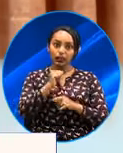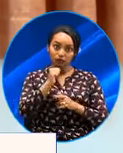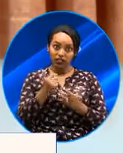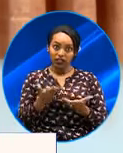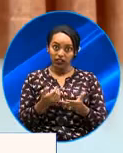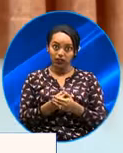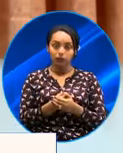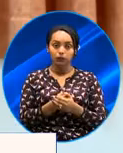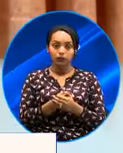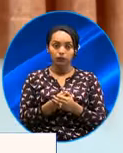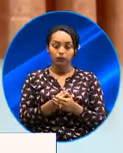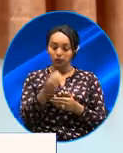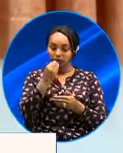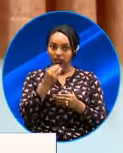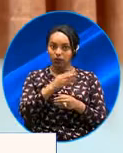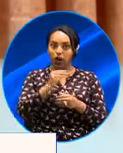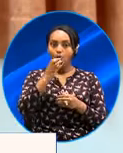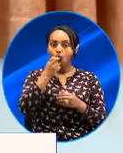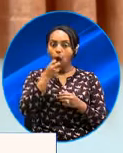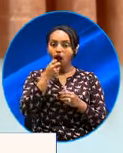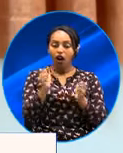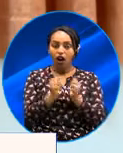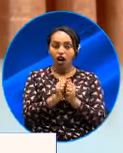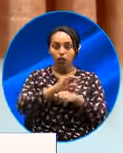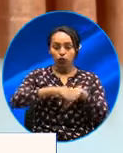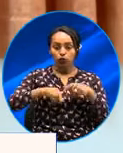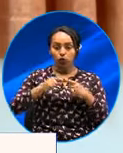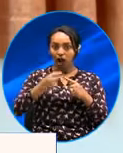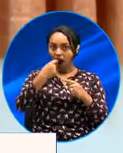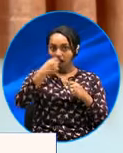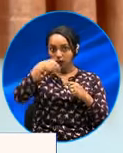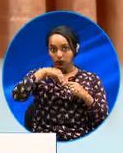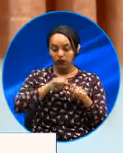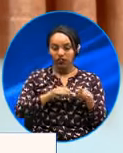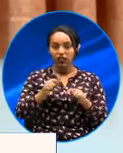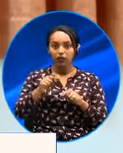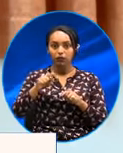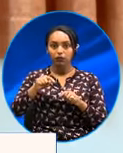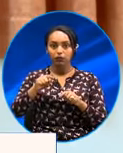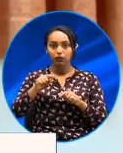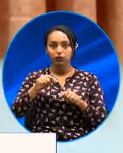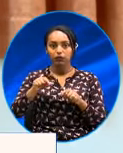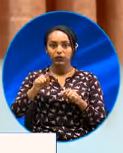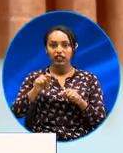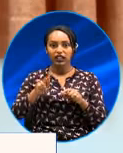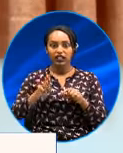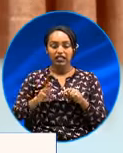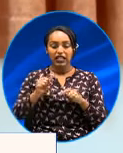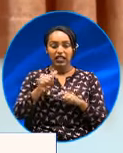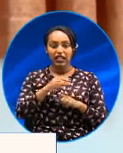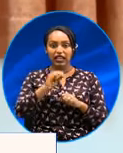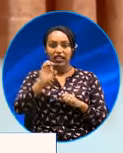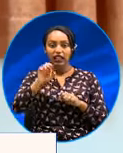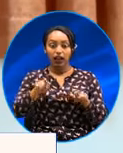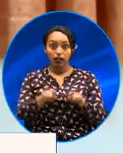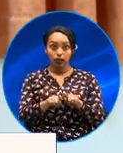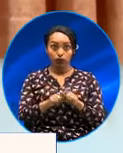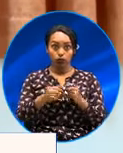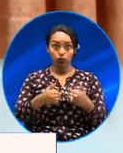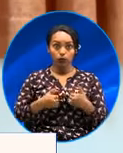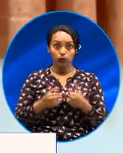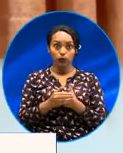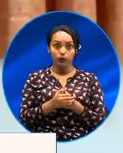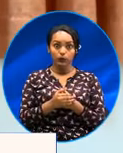ካልተጠበቀ ምግብና ውሃ ጋር ከእጅ ወደ አፍ የሚገቡ እንደ ሄፓታይተስ ኤና ኢ አይነቶቹ